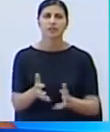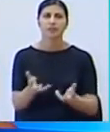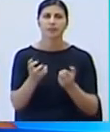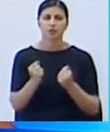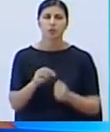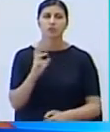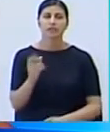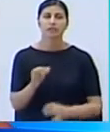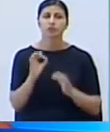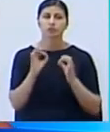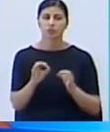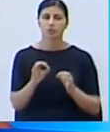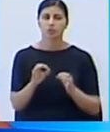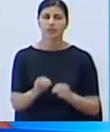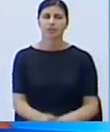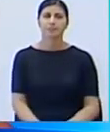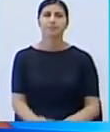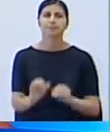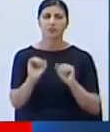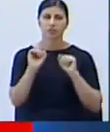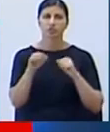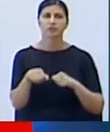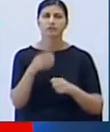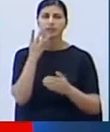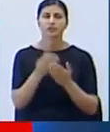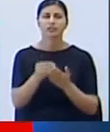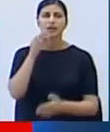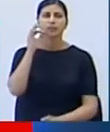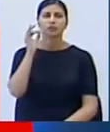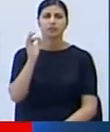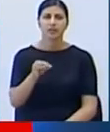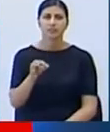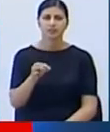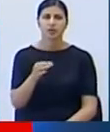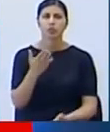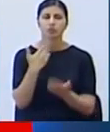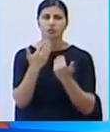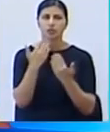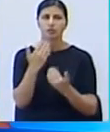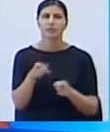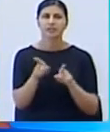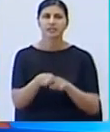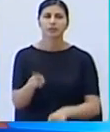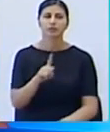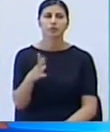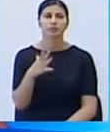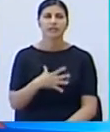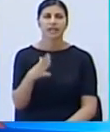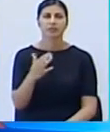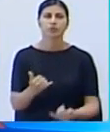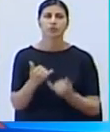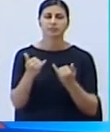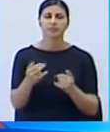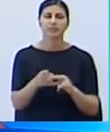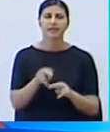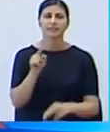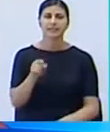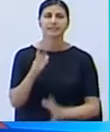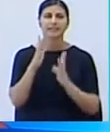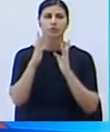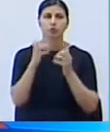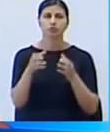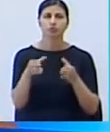და სწორედ შევძლებთ ჩვენი გამოცდილებით და მათთან ურთიერთობით იმას, რომ საქართველოს მიმართ ეს